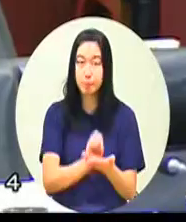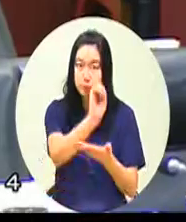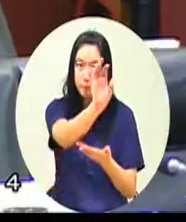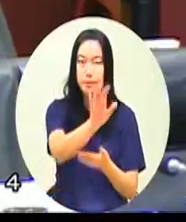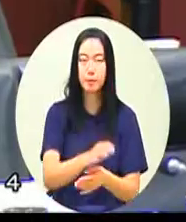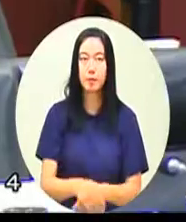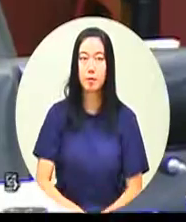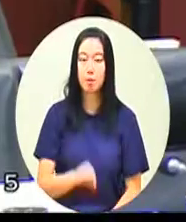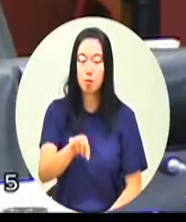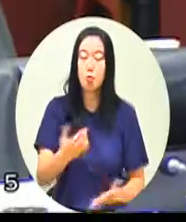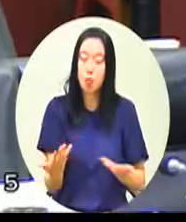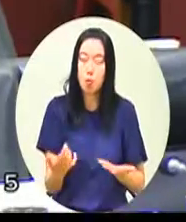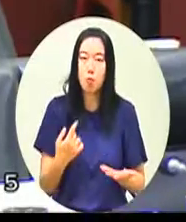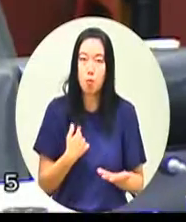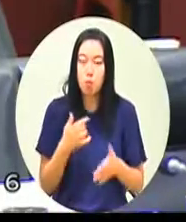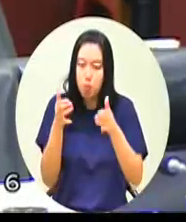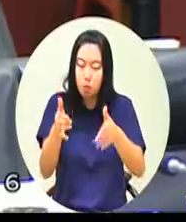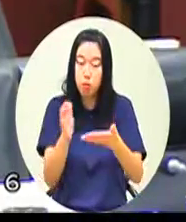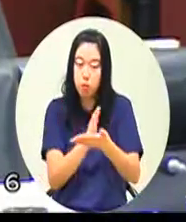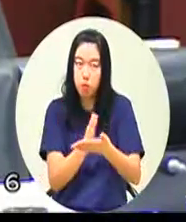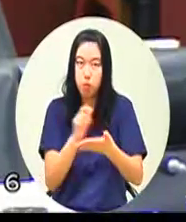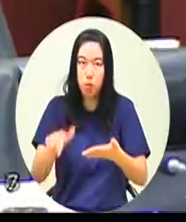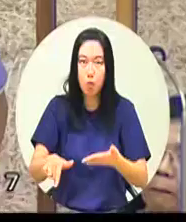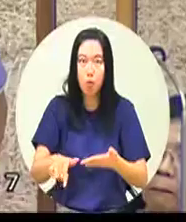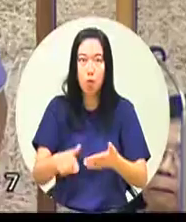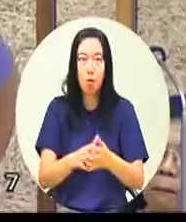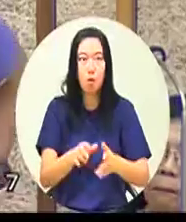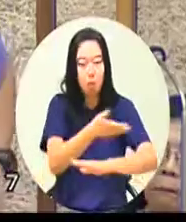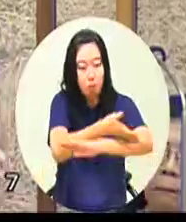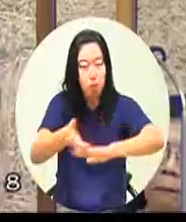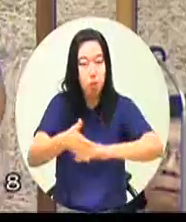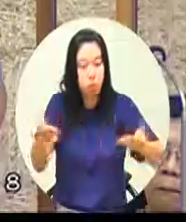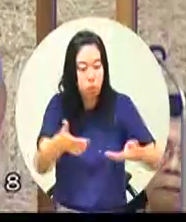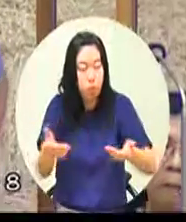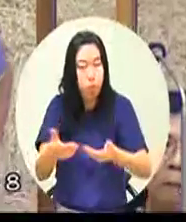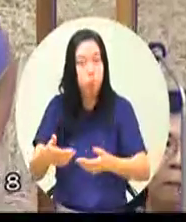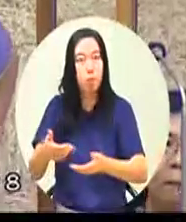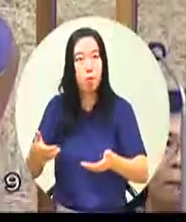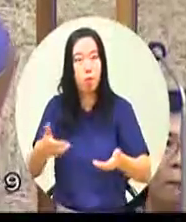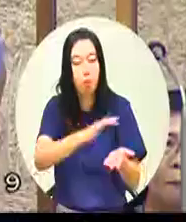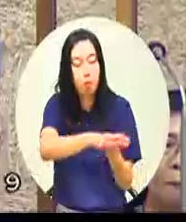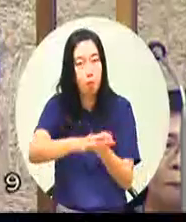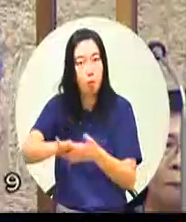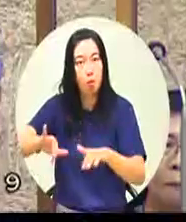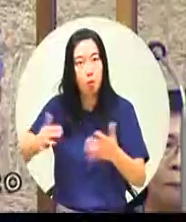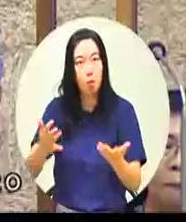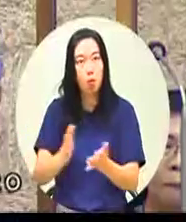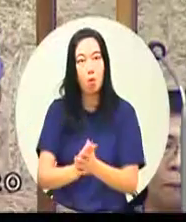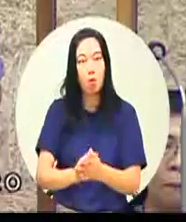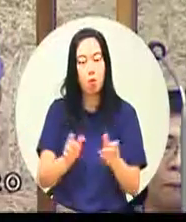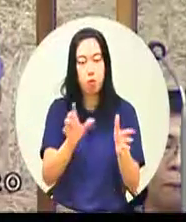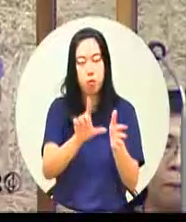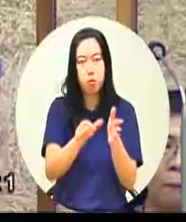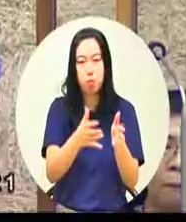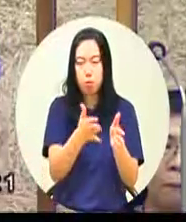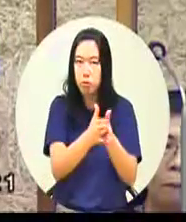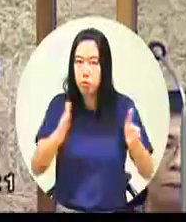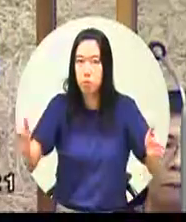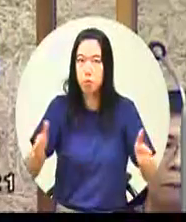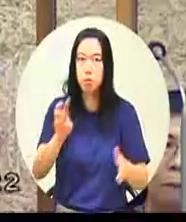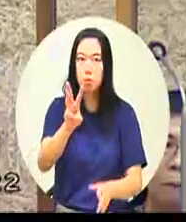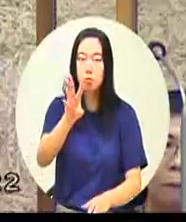实哈，我们经过测量，要疏浚的那个总共有3万立方公尺，然后它水深